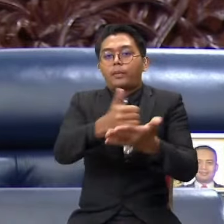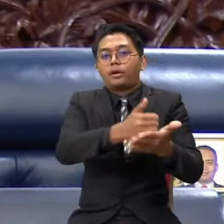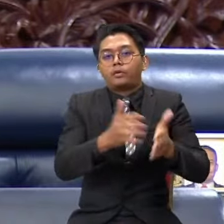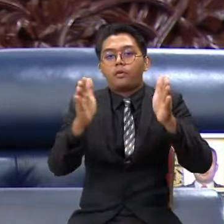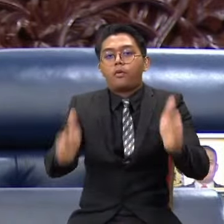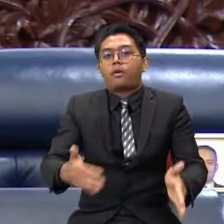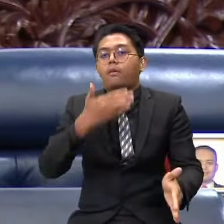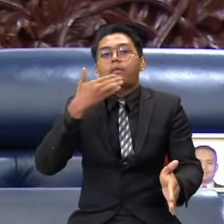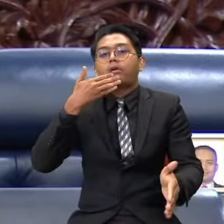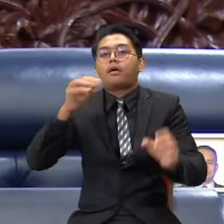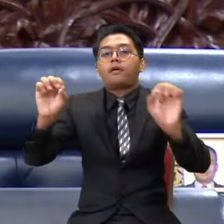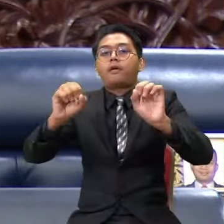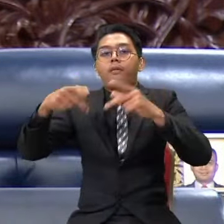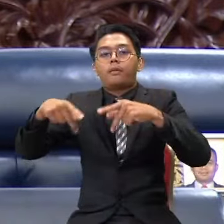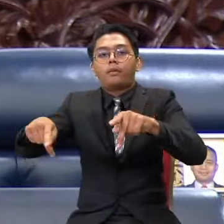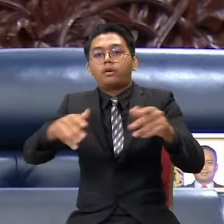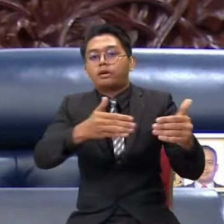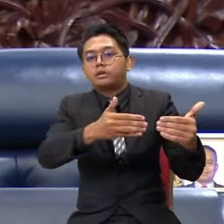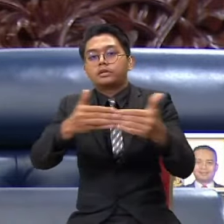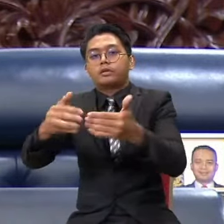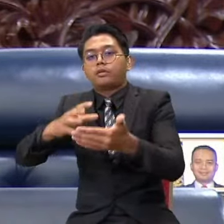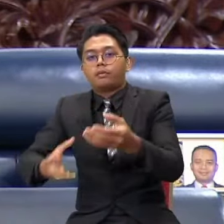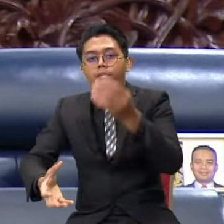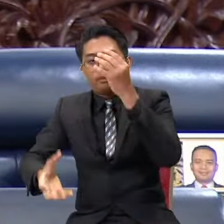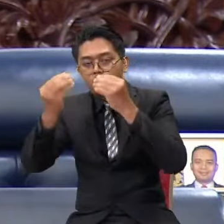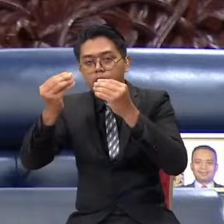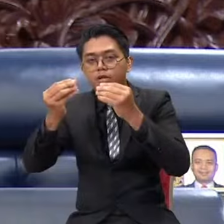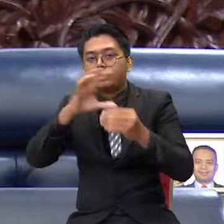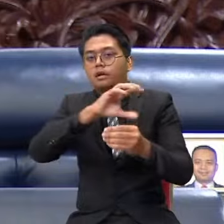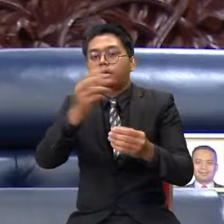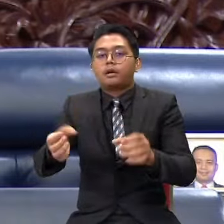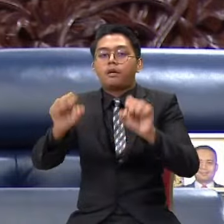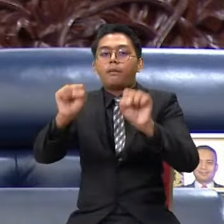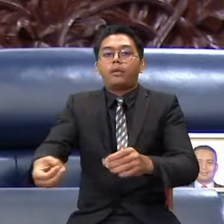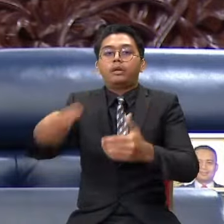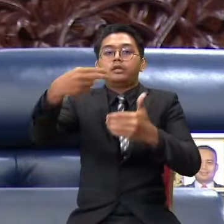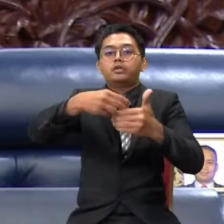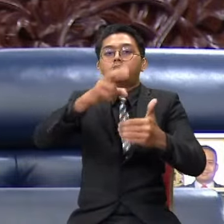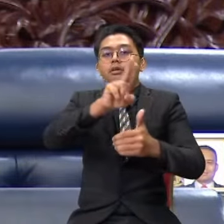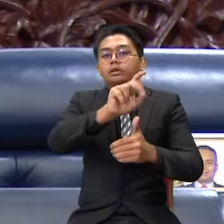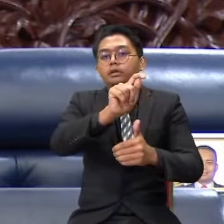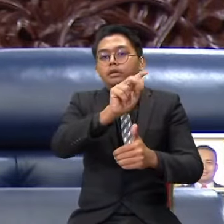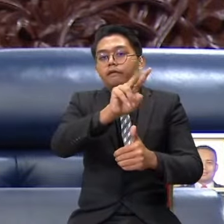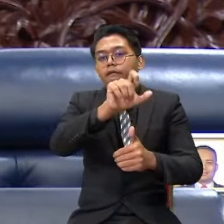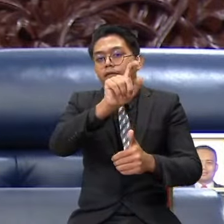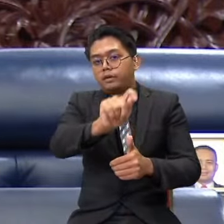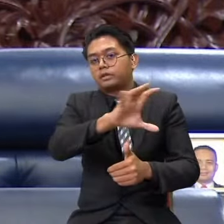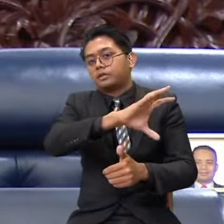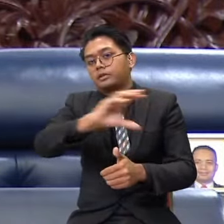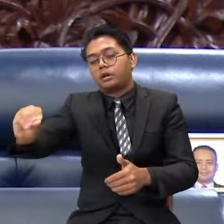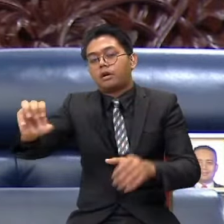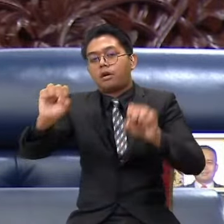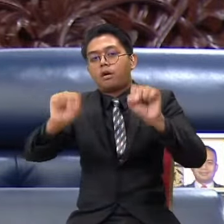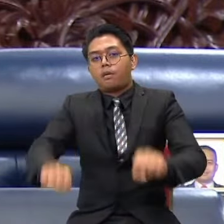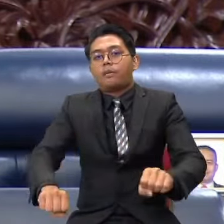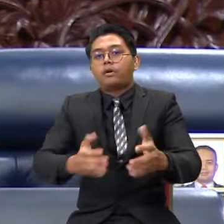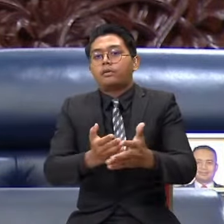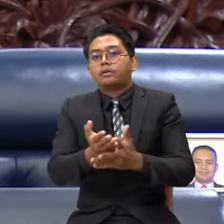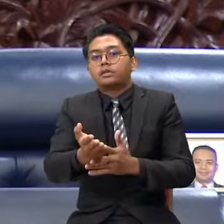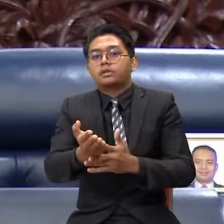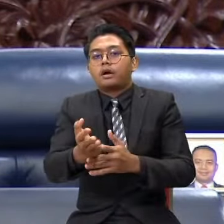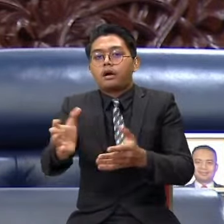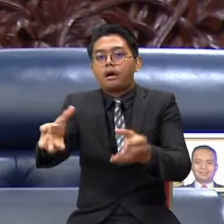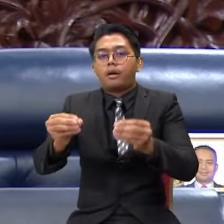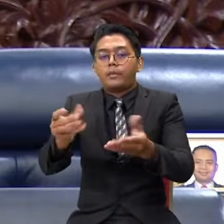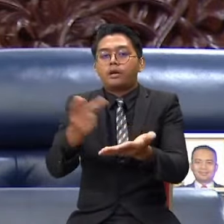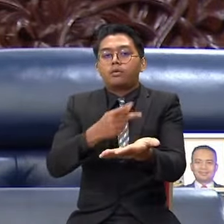melanjutkan pelajaran tinggi untuk menyertai program pendidikan dan latihan teknikal vokasional tvet supaya mempelajari kursus vokasional yang